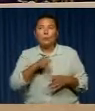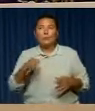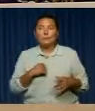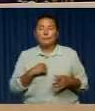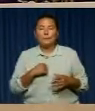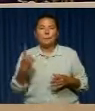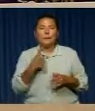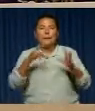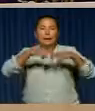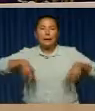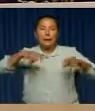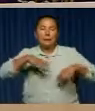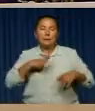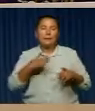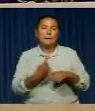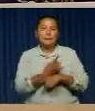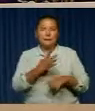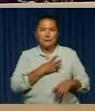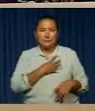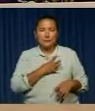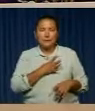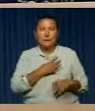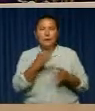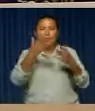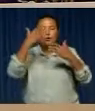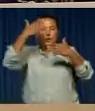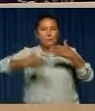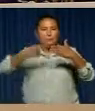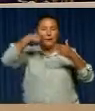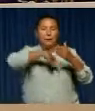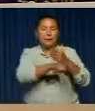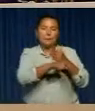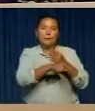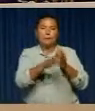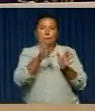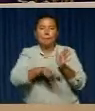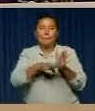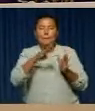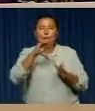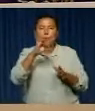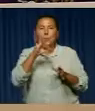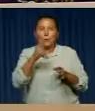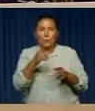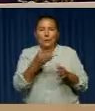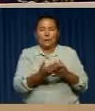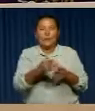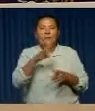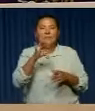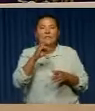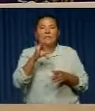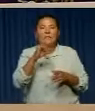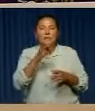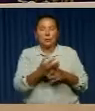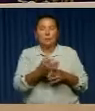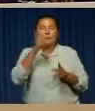біз бір рейд жасаған болатынбыз. Куә болғанда ана ширма қойған ажанда қадымғы физиологиялық ертінді, физраствор дейміз.